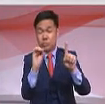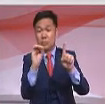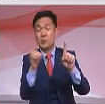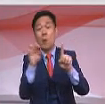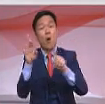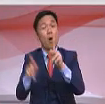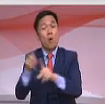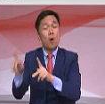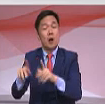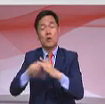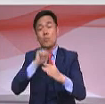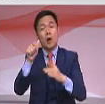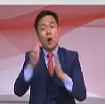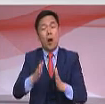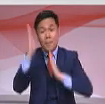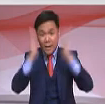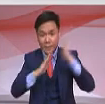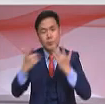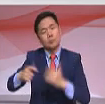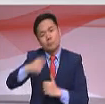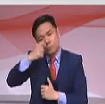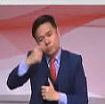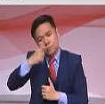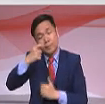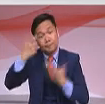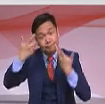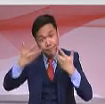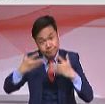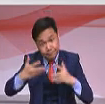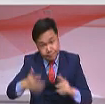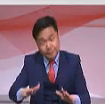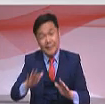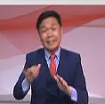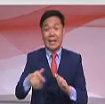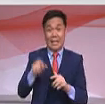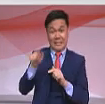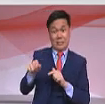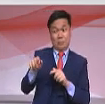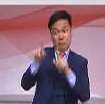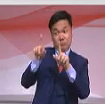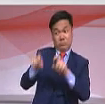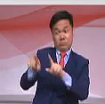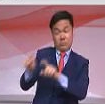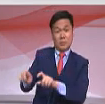10,321 warga asing telah menjalani ujian saringan COVID-19 dan daripada